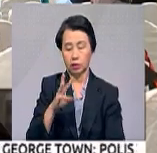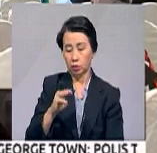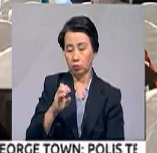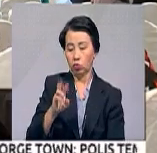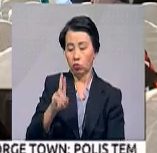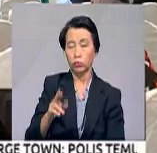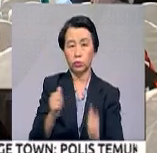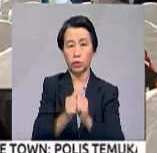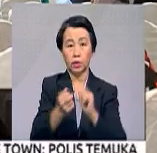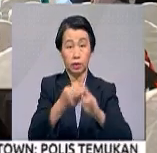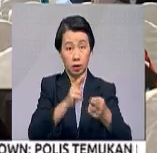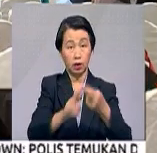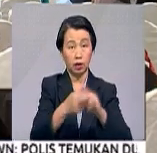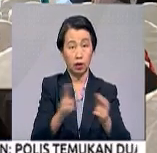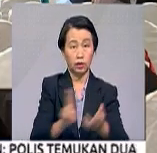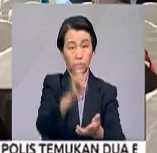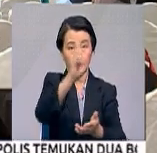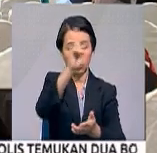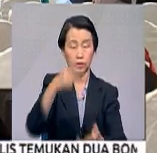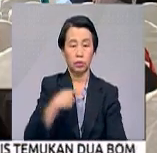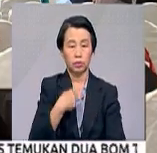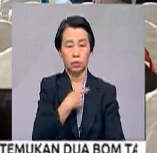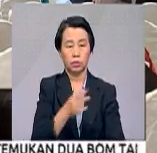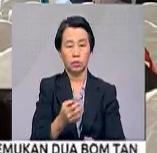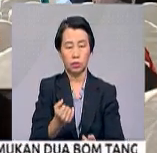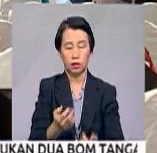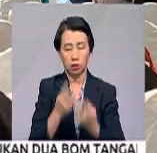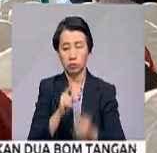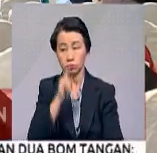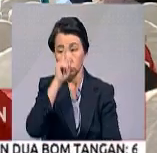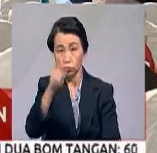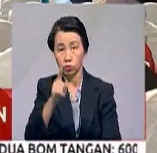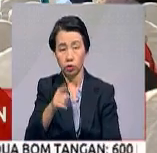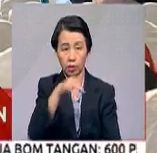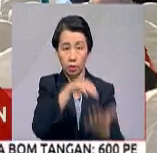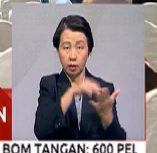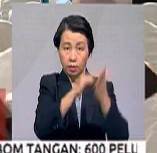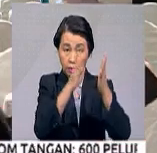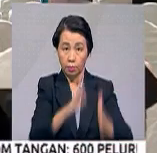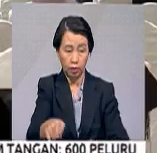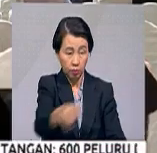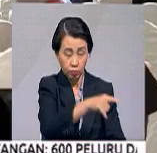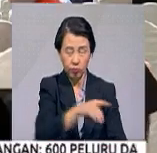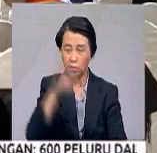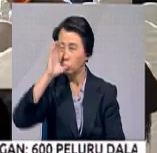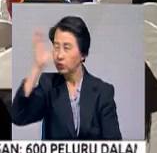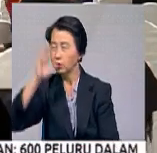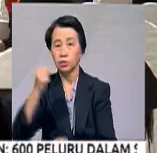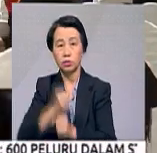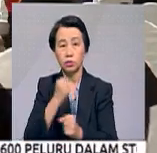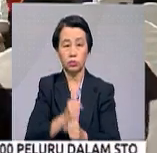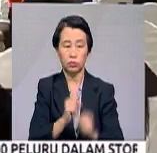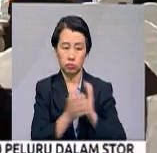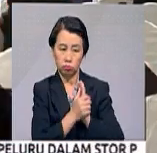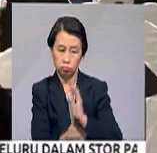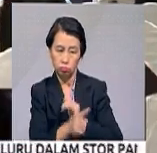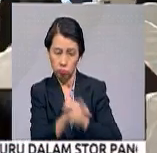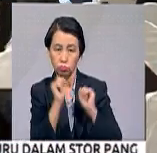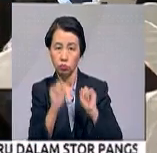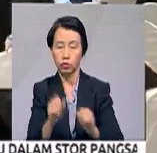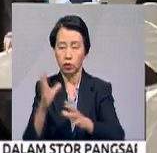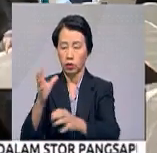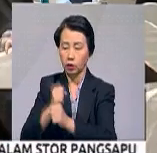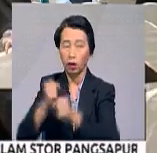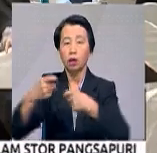rakan-rakan industri. Jadi usaha kami adalah untuk memastikan pelajar yang memang tengah cari kerja, berkebolehan,